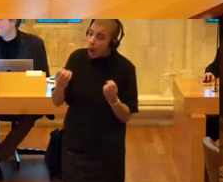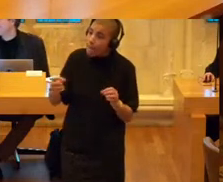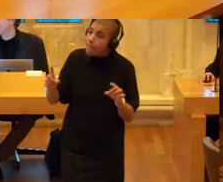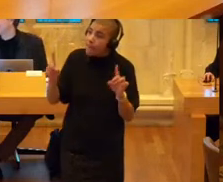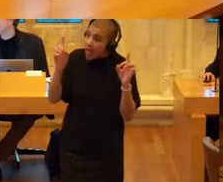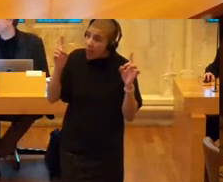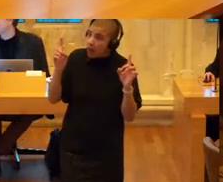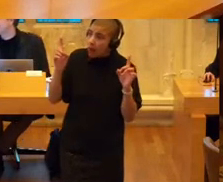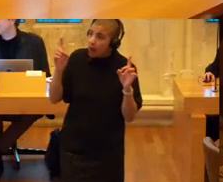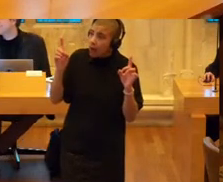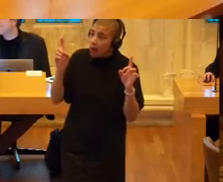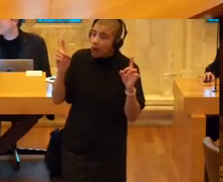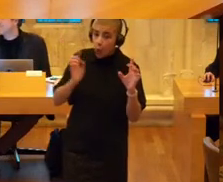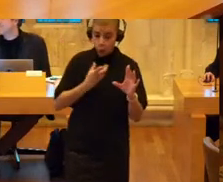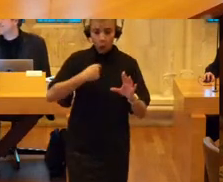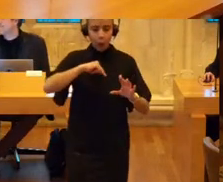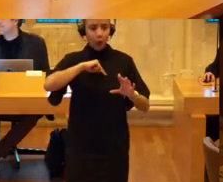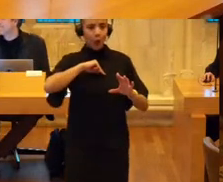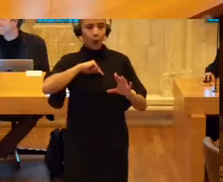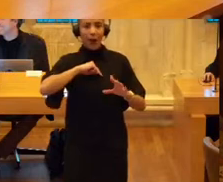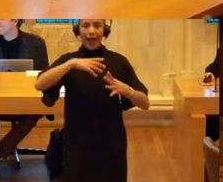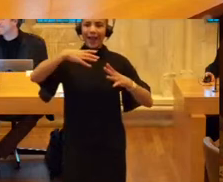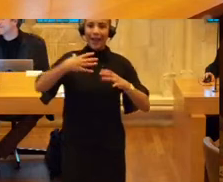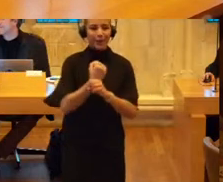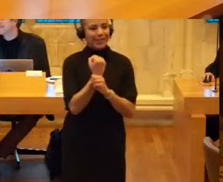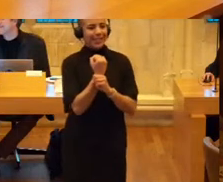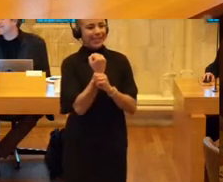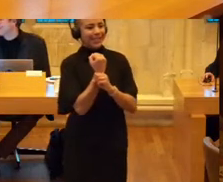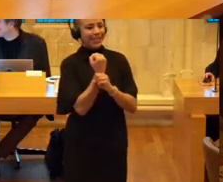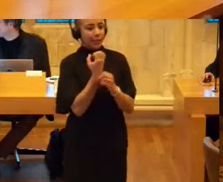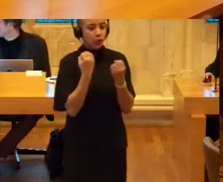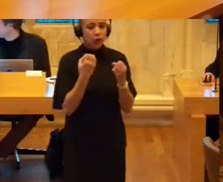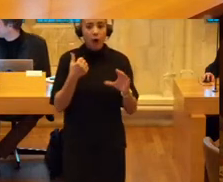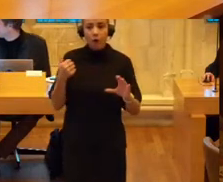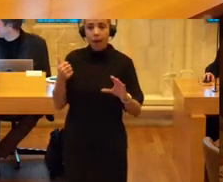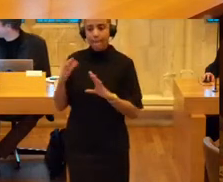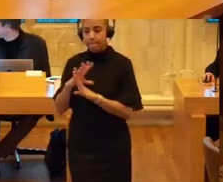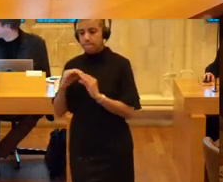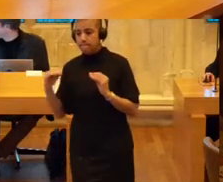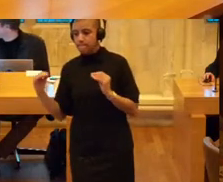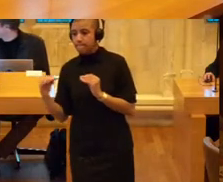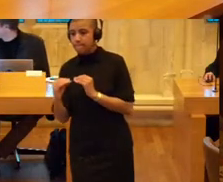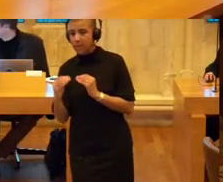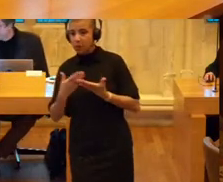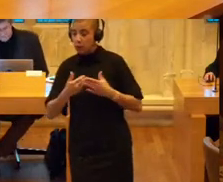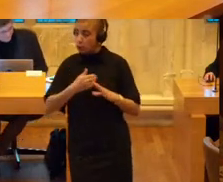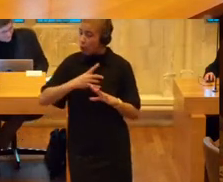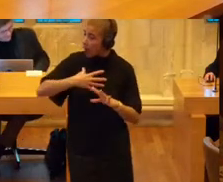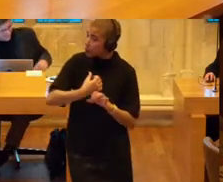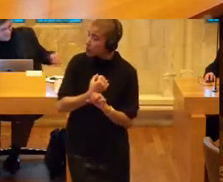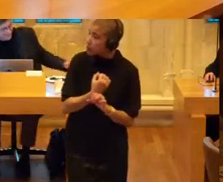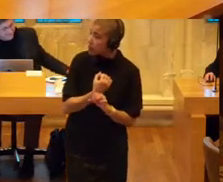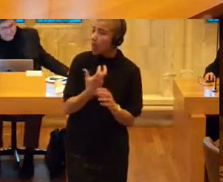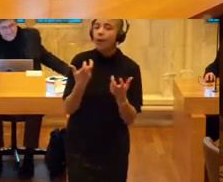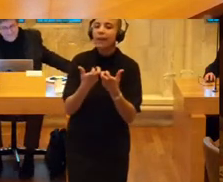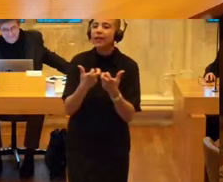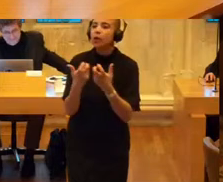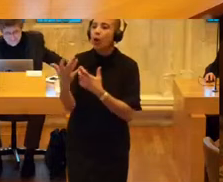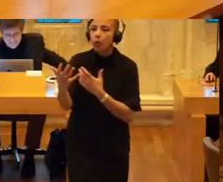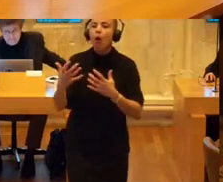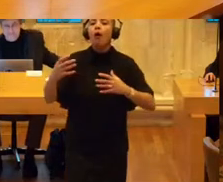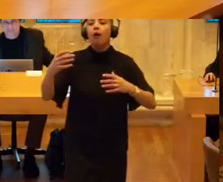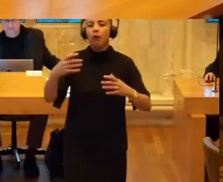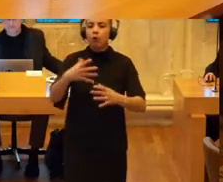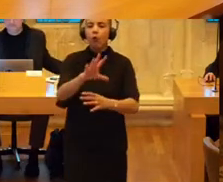là, vous êtes dans le silence. Je pense à quelque chose qui doit vous interpeller. Le Conservatoire